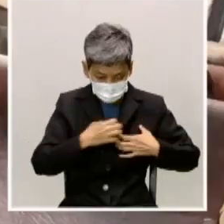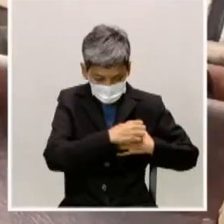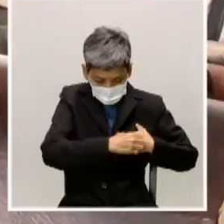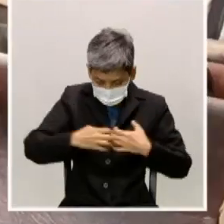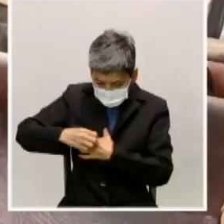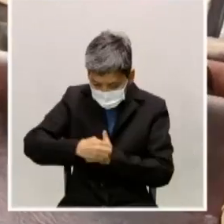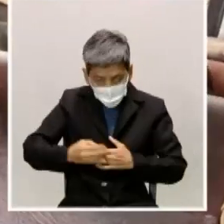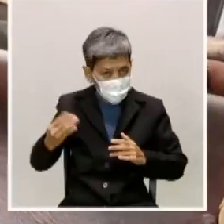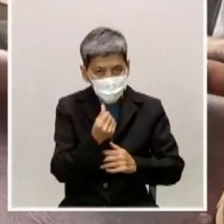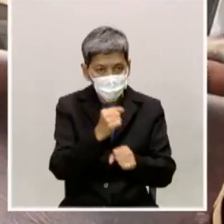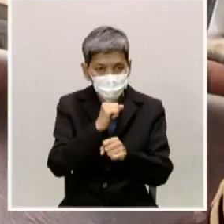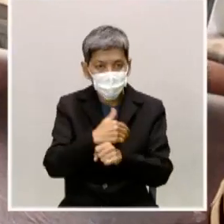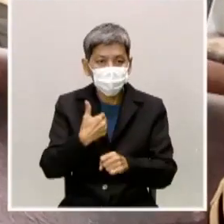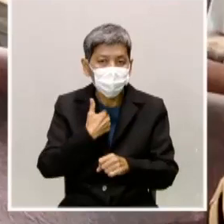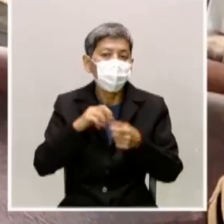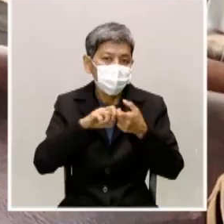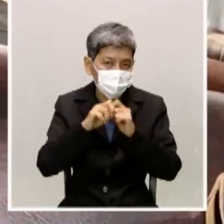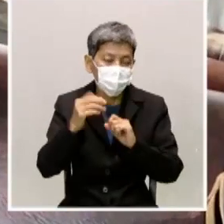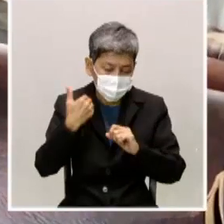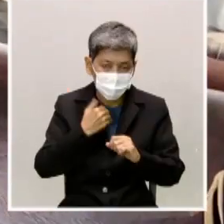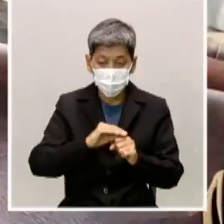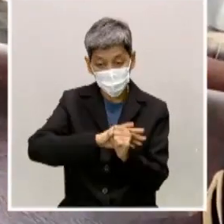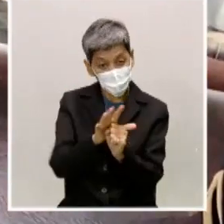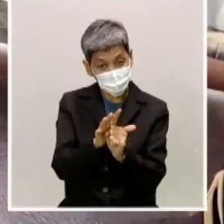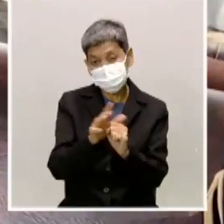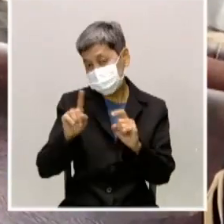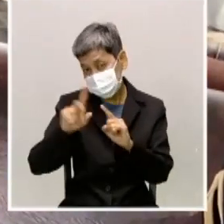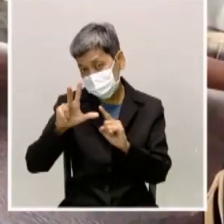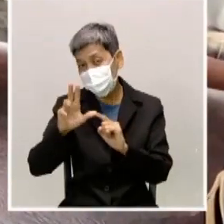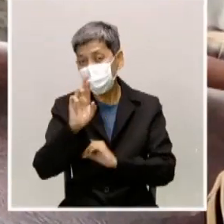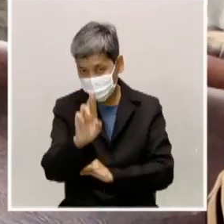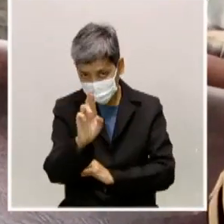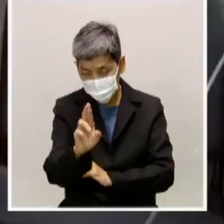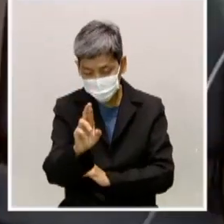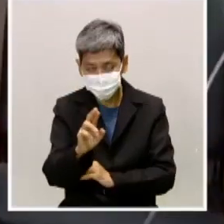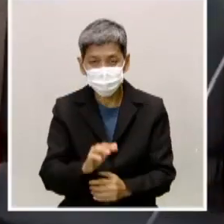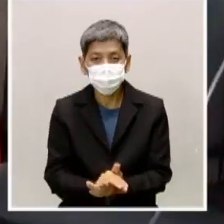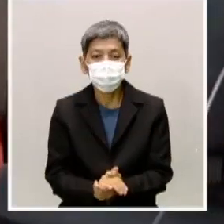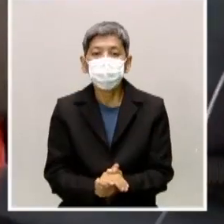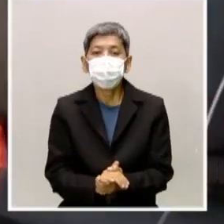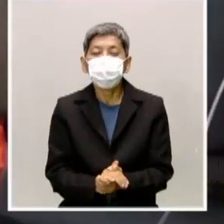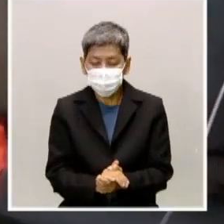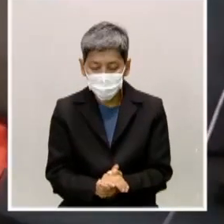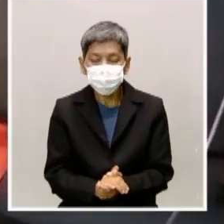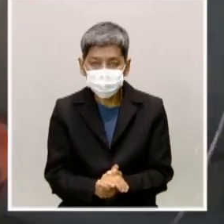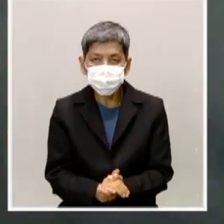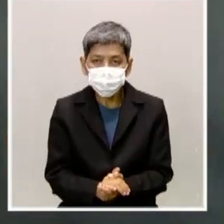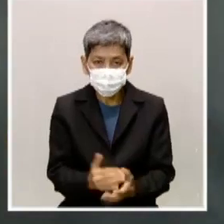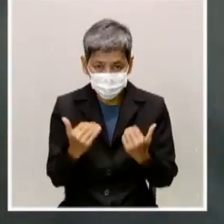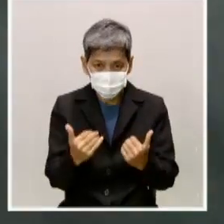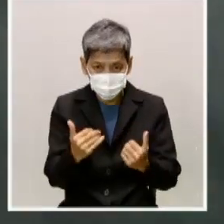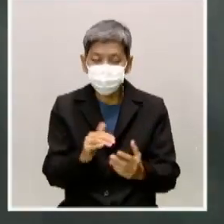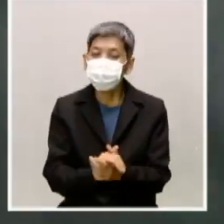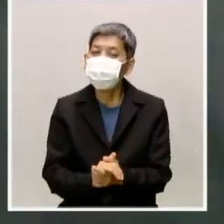แกร่งมากขึ้นซึ่งก็จะเป็นอีกหนึ่งปัจจัยที่ทำให้เกิดโควิดระลอก3ในอินเดียเช่นกันค่ะค่ะคุณนิวคุณจุ๊บคุณผู้ชมคะก่อนหน้